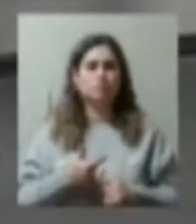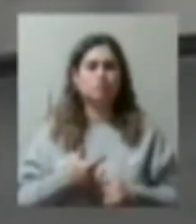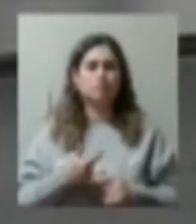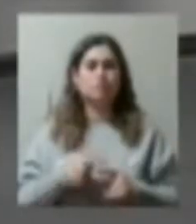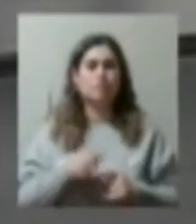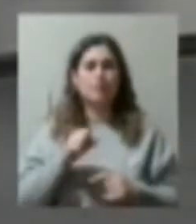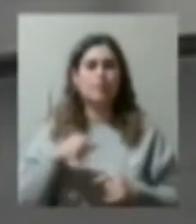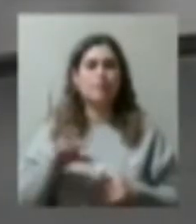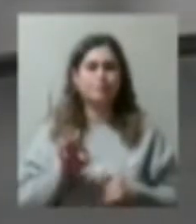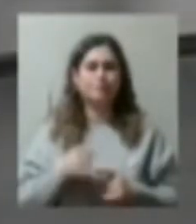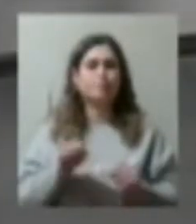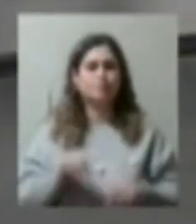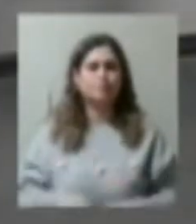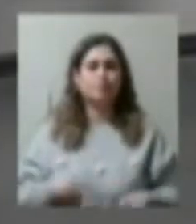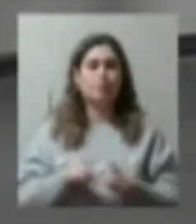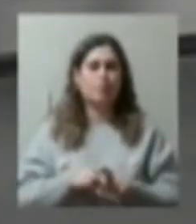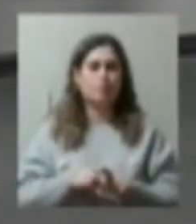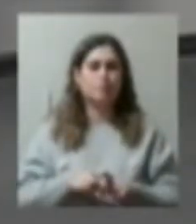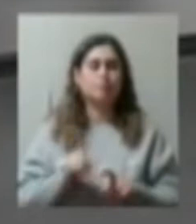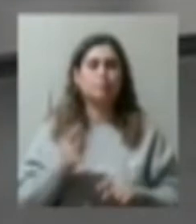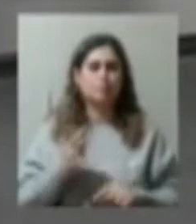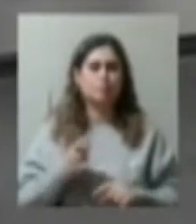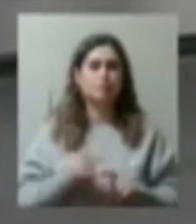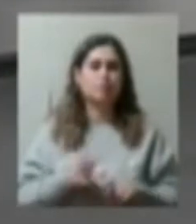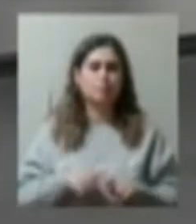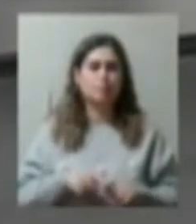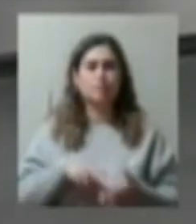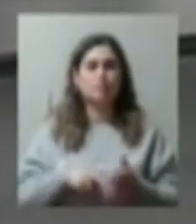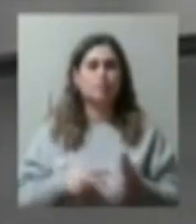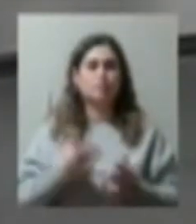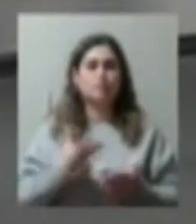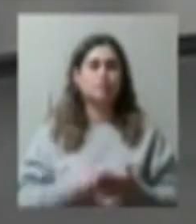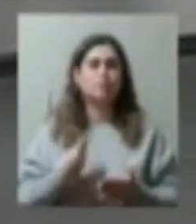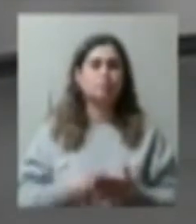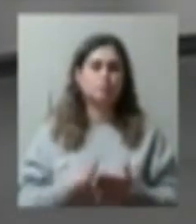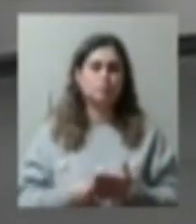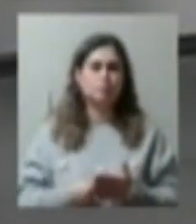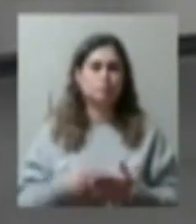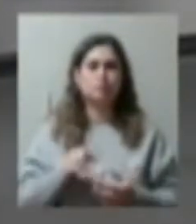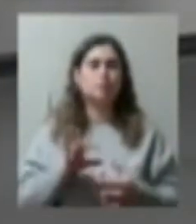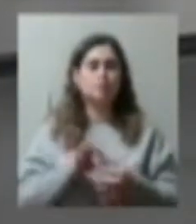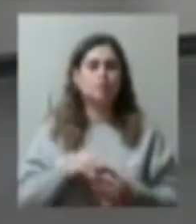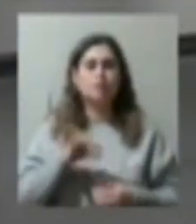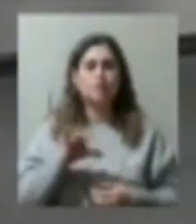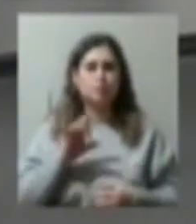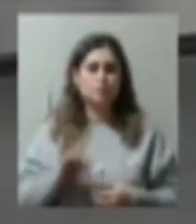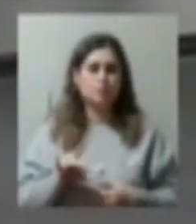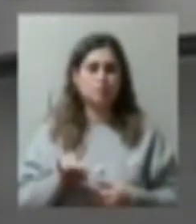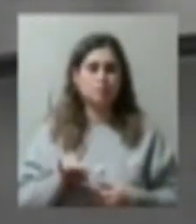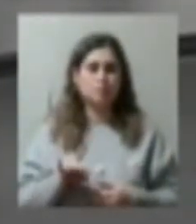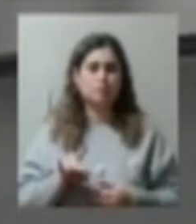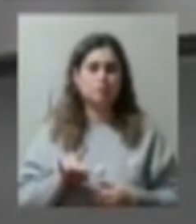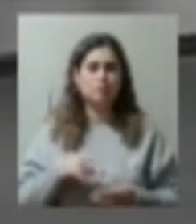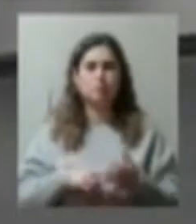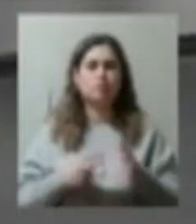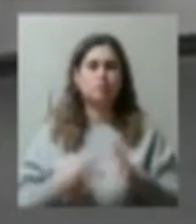АТО право також. Тому планувати свій бюджет, залучати інвесторів,